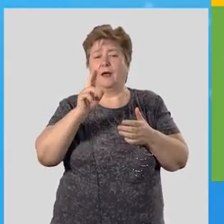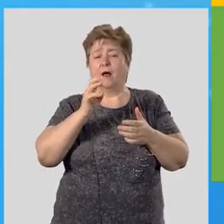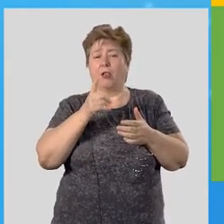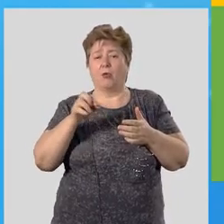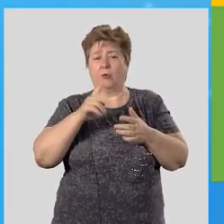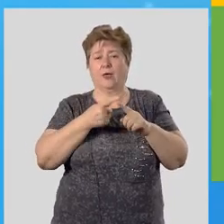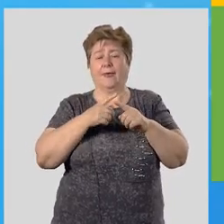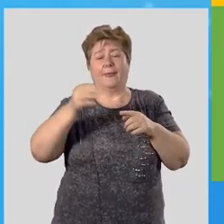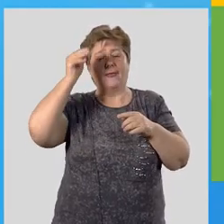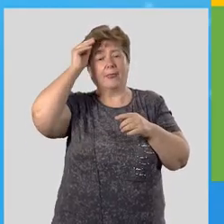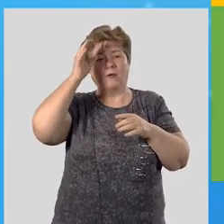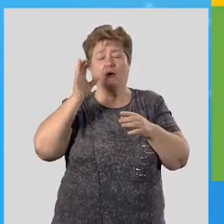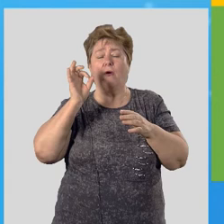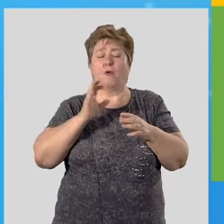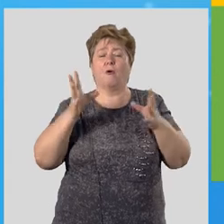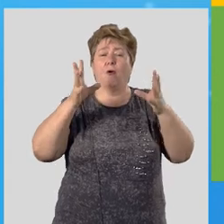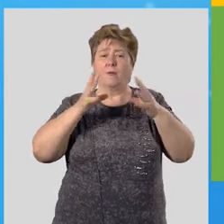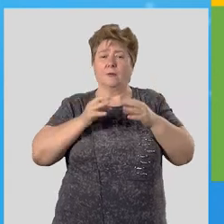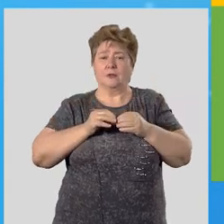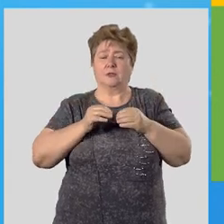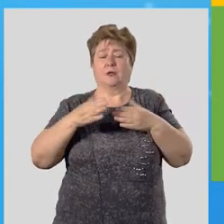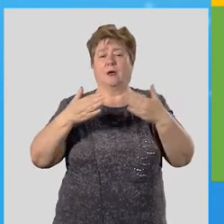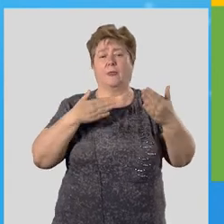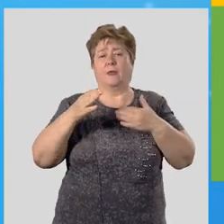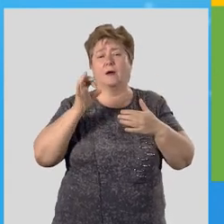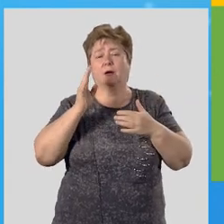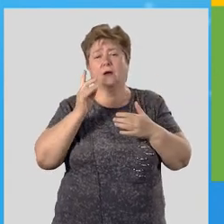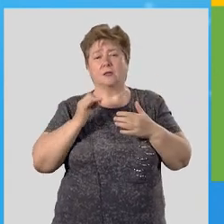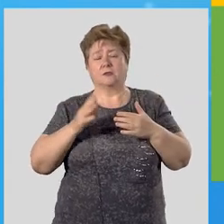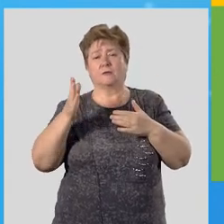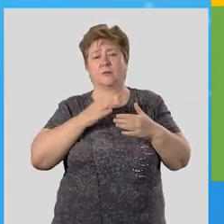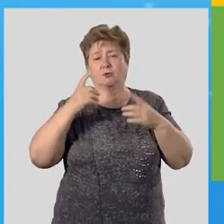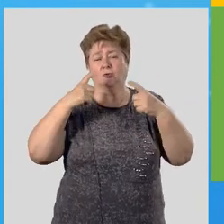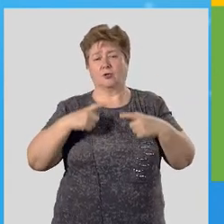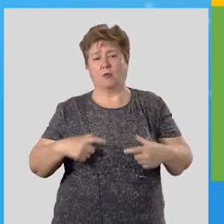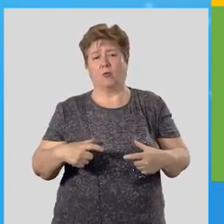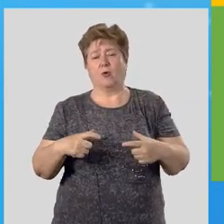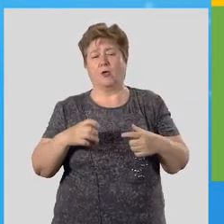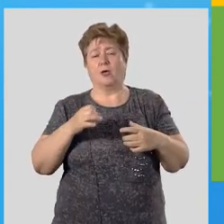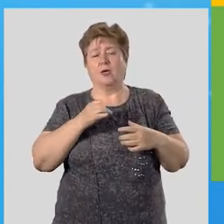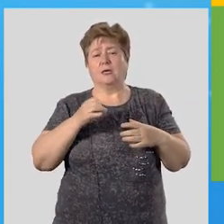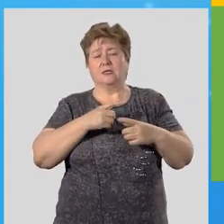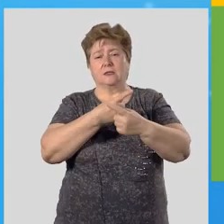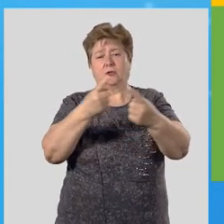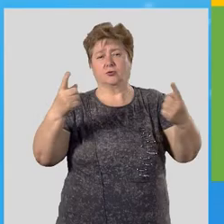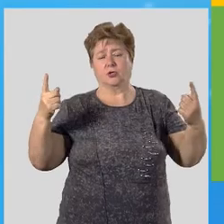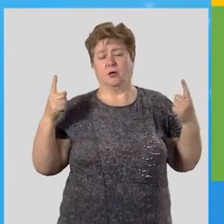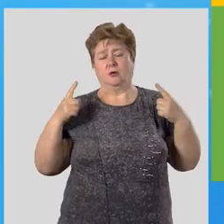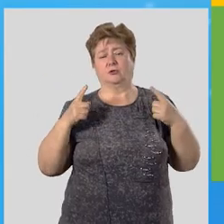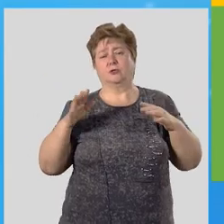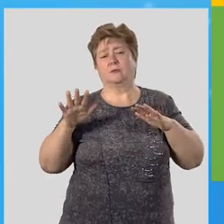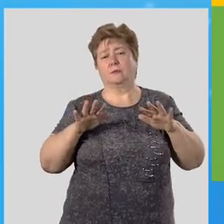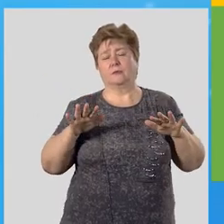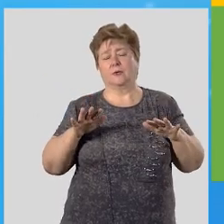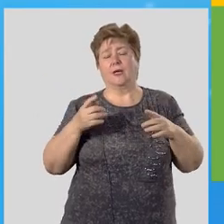Экология – это наука о взаимоотношениях организмов между собой и с окружающей их